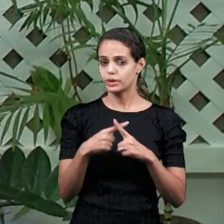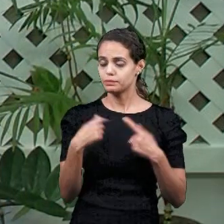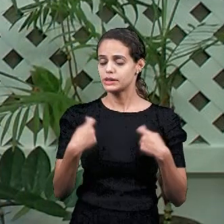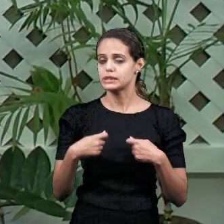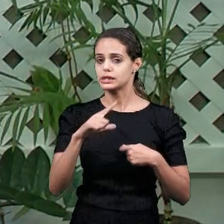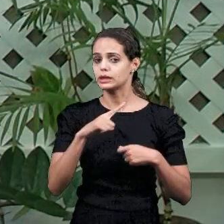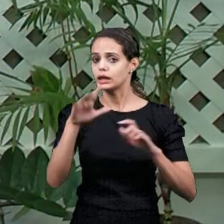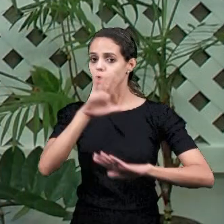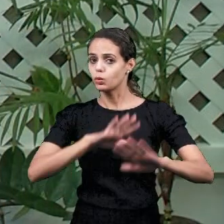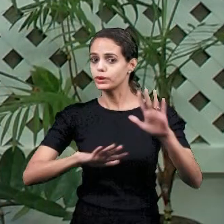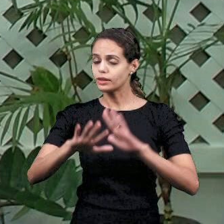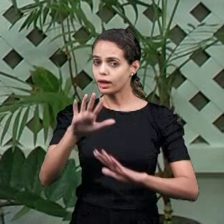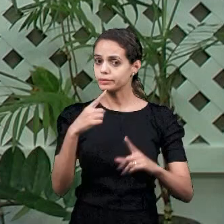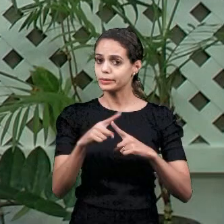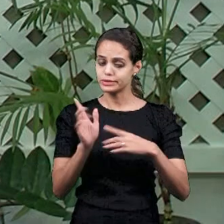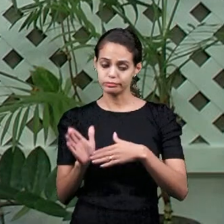celle-là